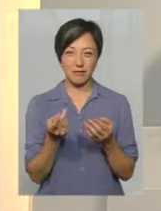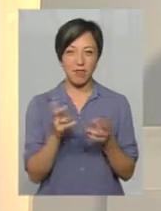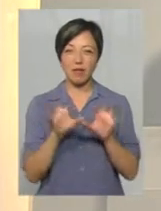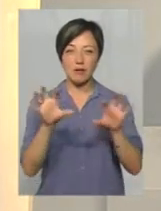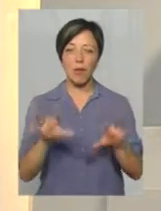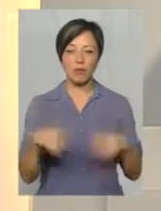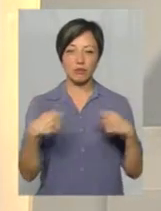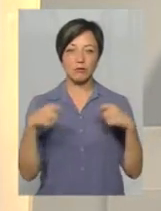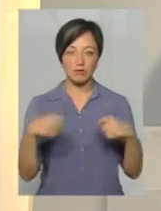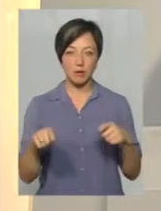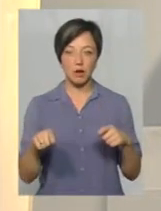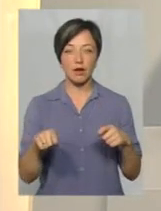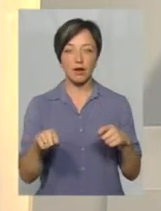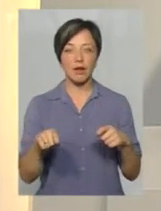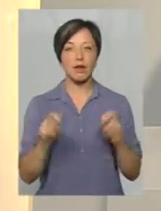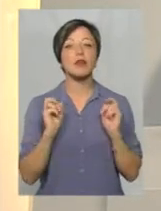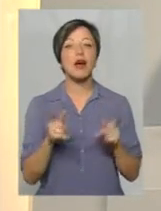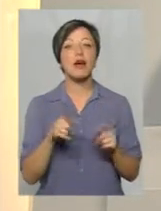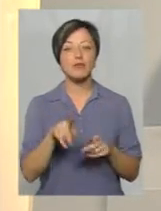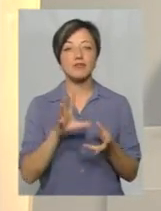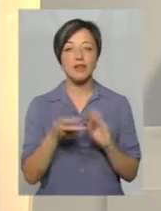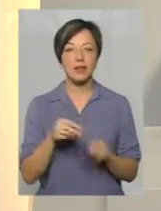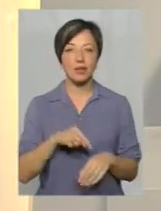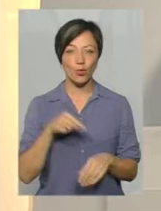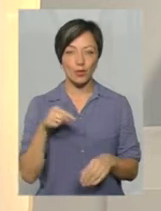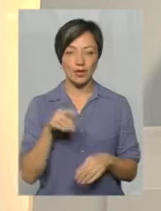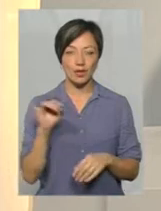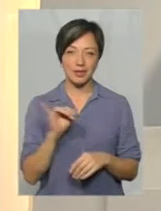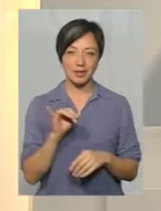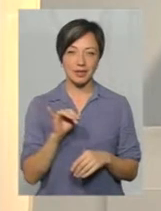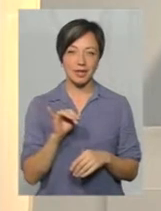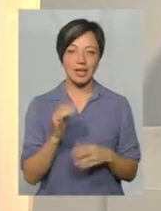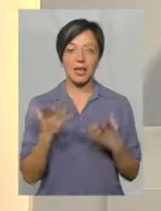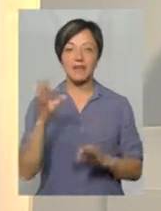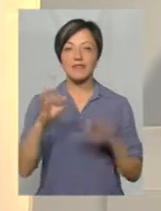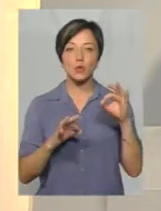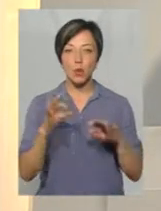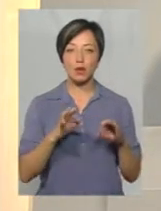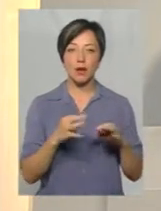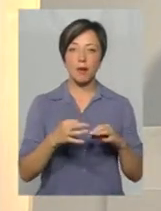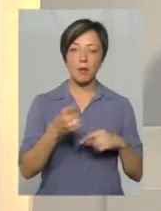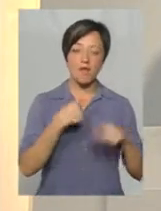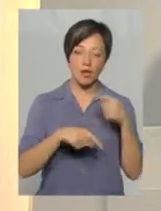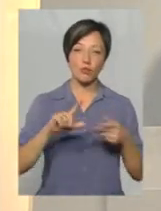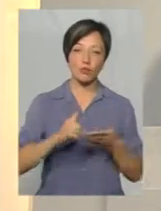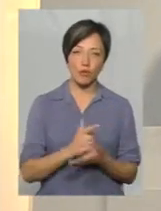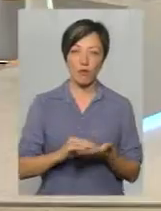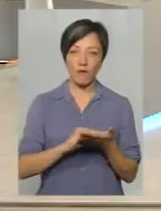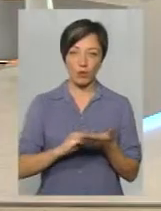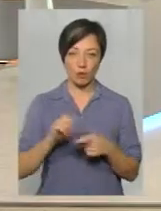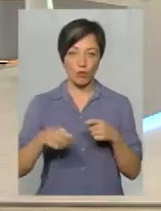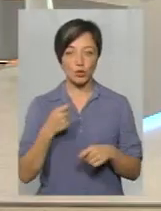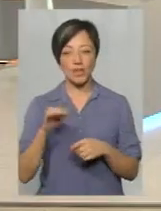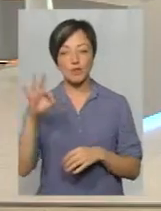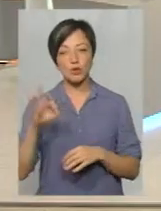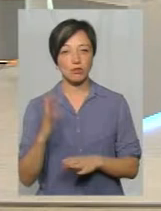незаконно здійснюють, як вони взагалі реагують? І от який відсоток тих, які повертаються і знов здійснюються, і який